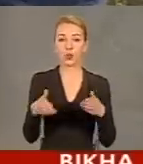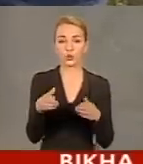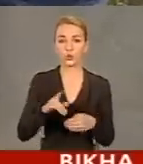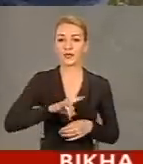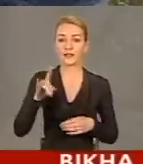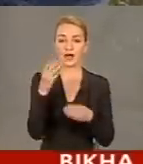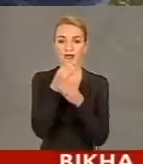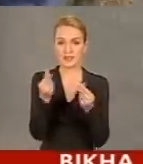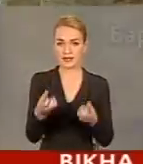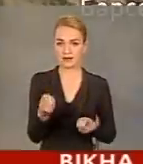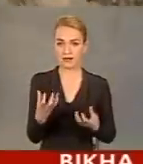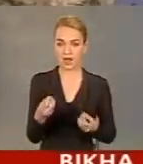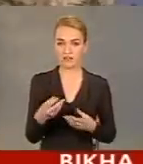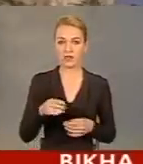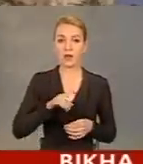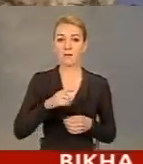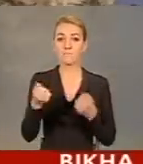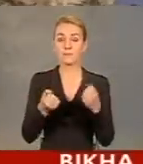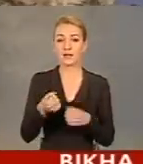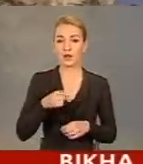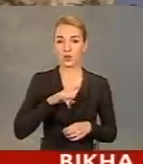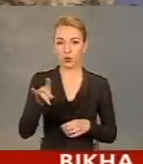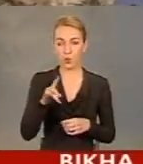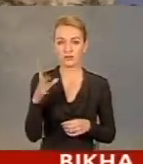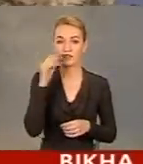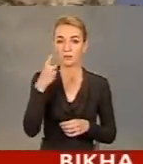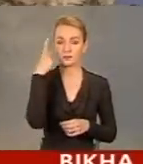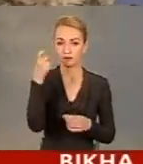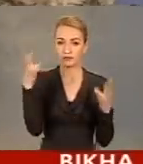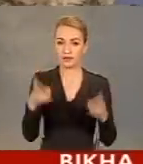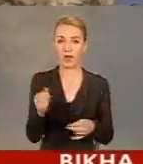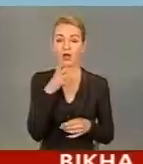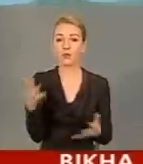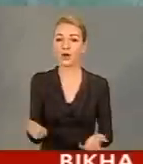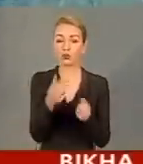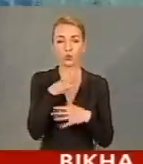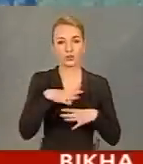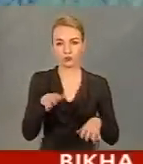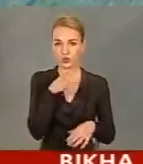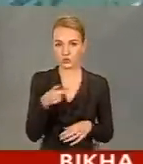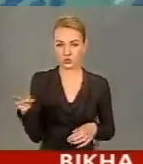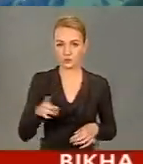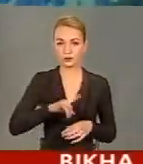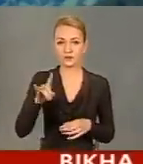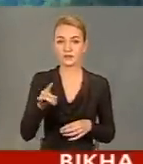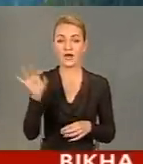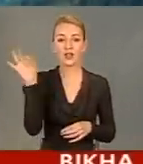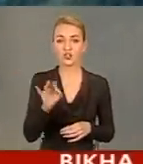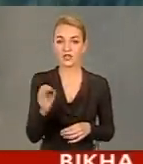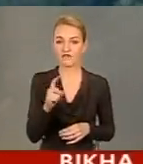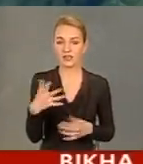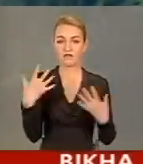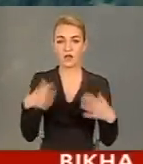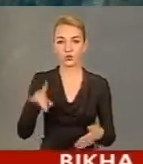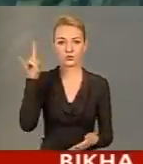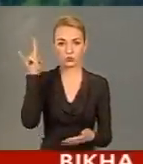з радарів. Пілот встиг подати сигнал біди, але на порятунок часу вже не було. Повітряне судно за лічені хвилини втратило висоту